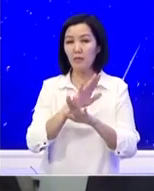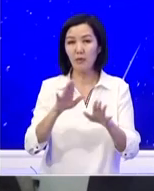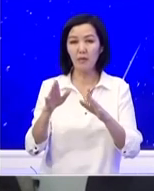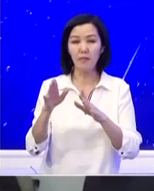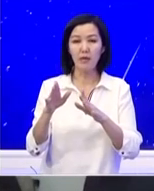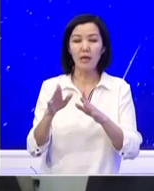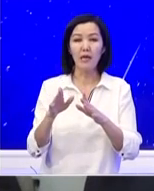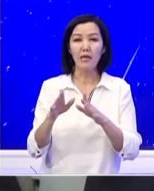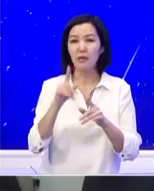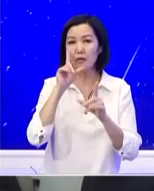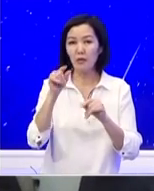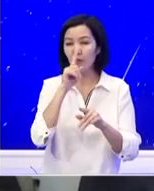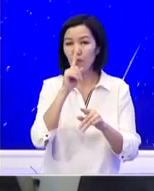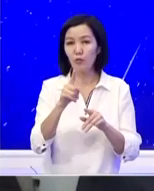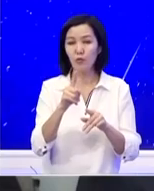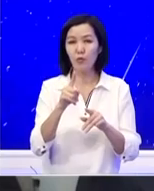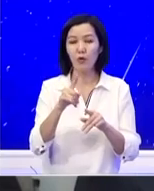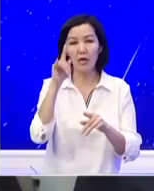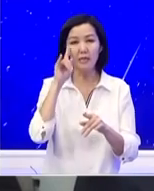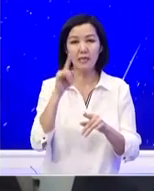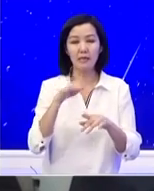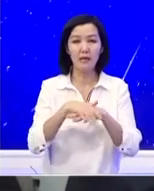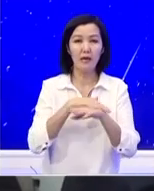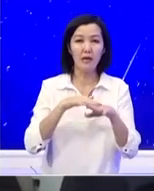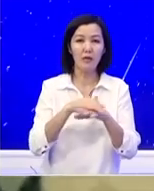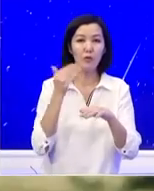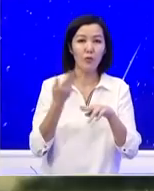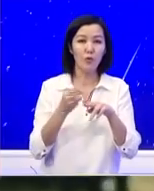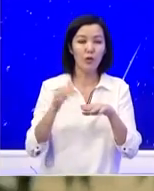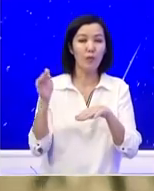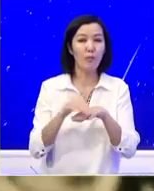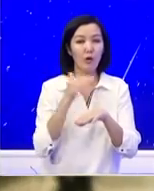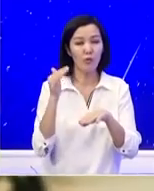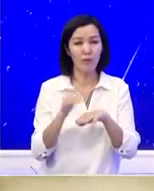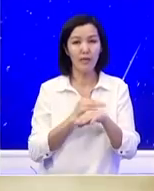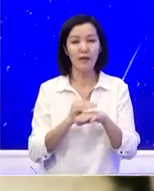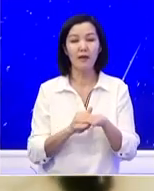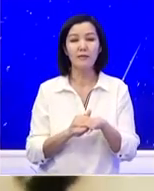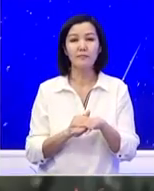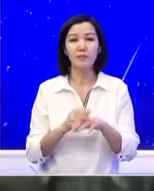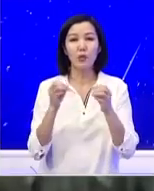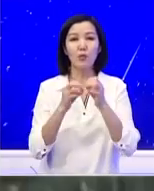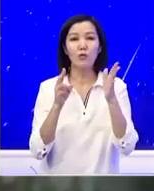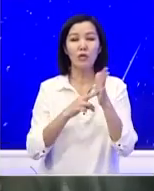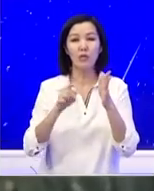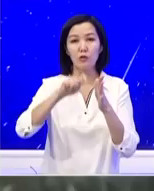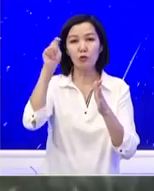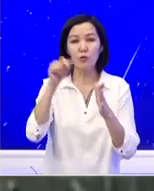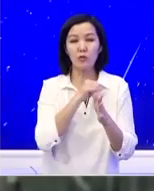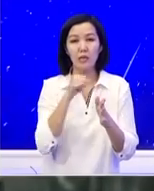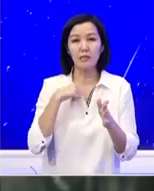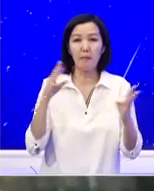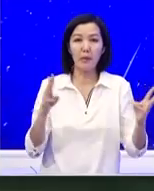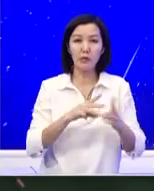де. Қазақстан халқы бауырмал, қиын кезде бір-біріне қолдау білдіреді. Соғыс ардагері 17 жасында майданға өз еркімен